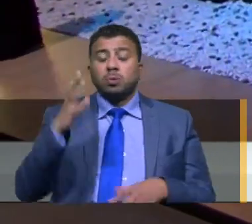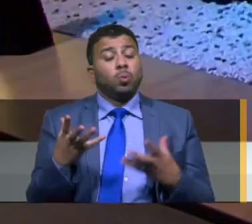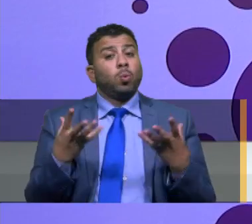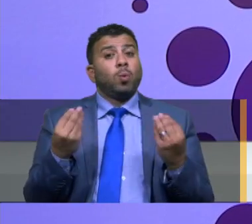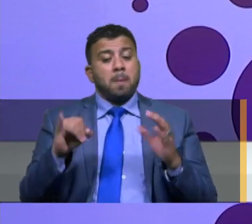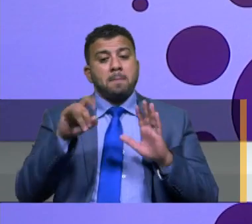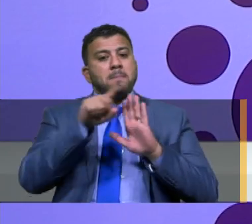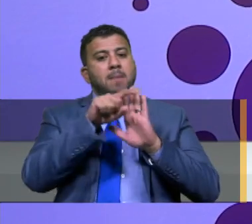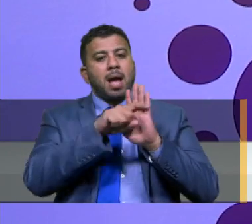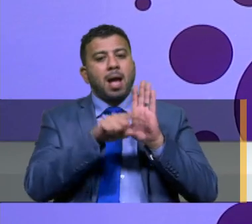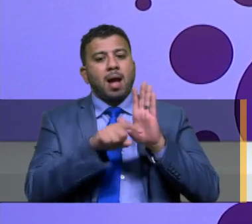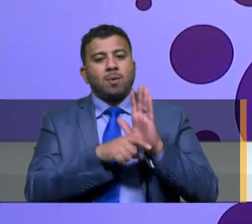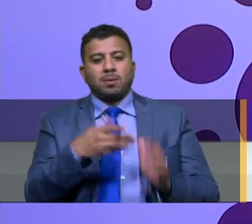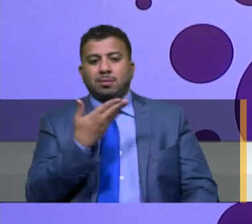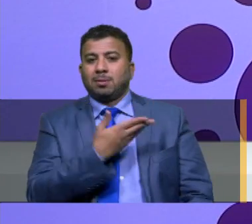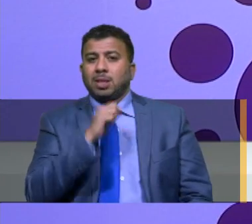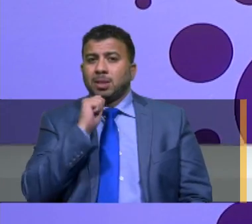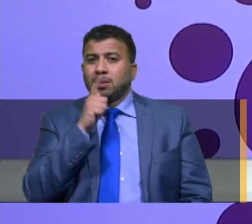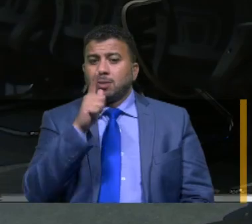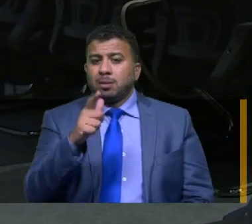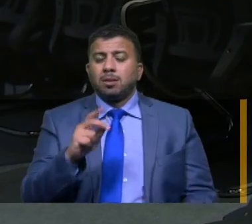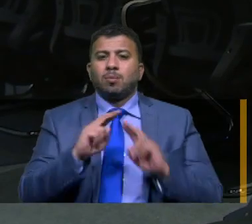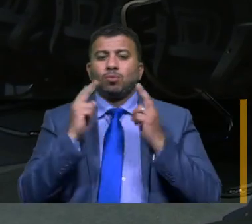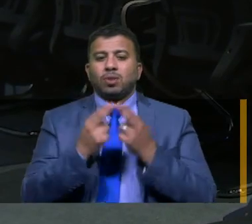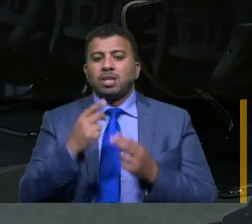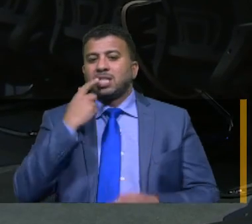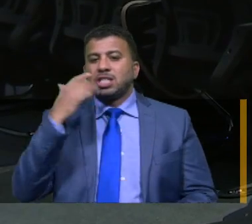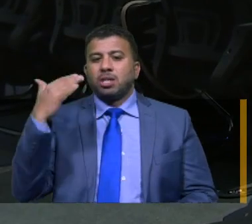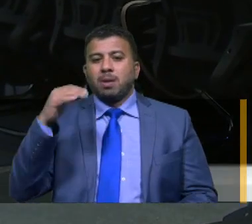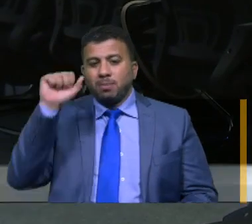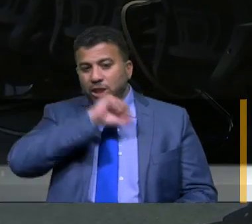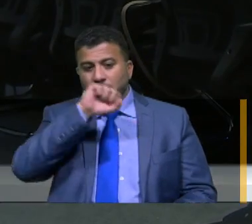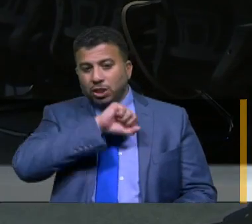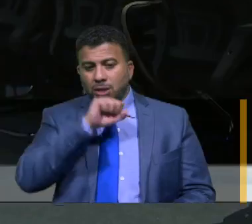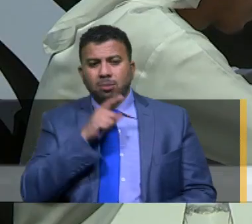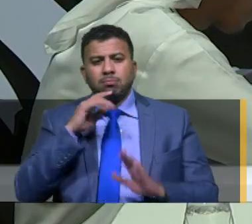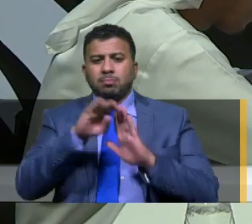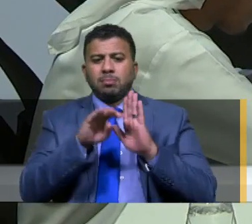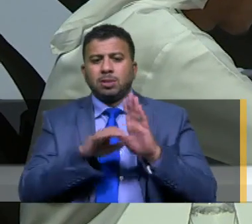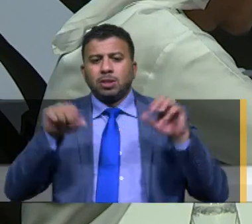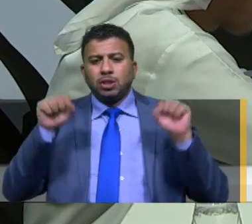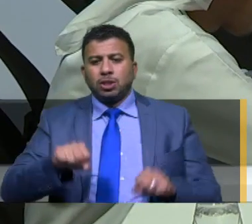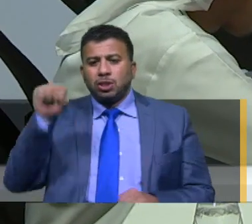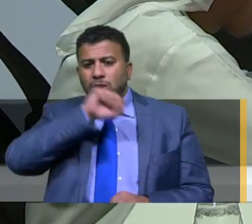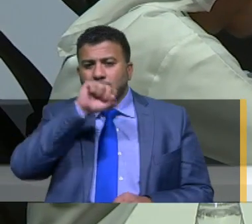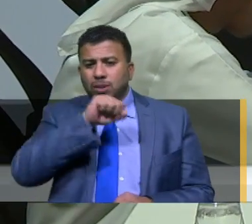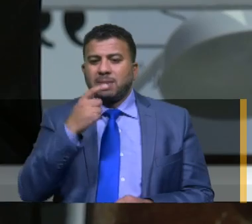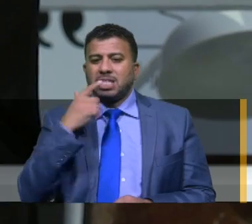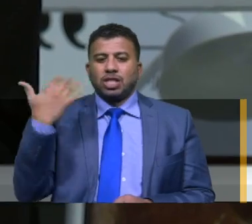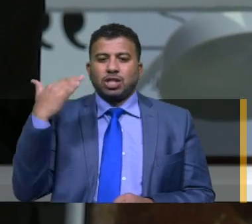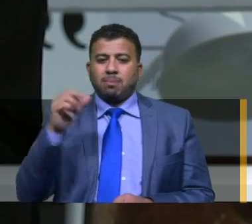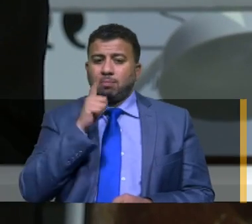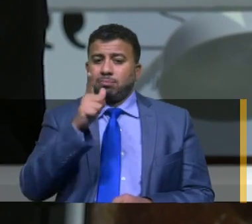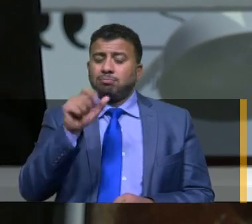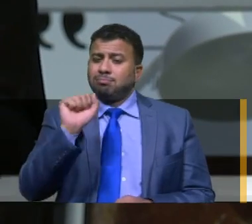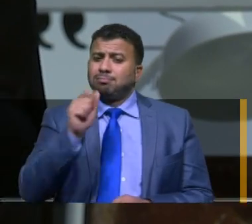بالمحاور، وهذا ما عكسته منصة ملتقى شباب الشارقة التي نظمها مجلس الشارقة للشباب من